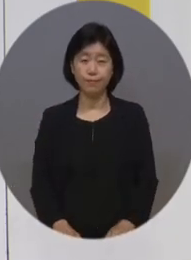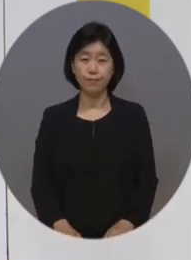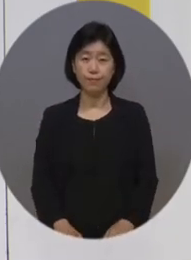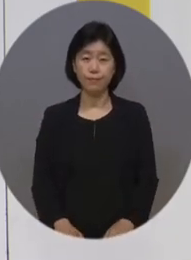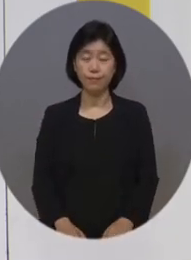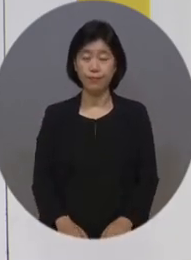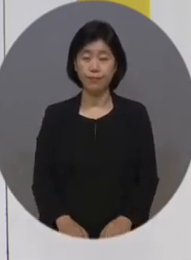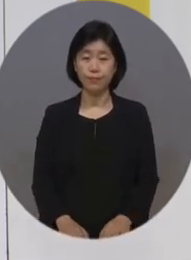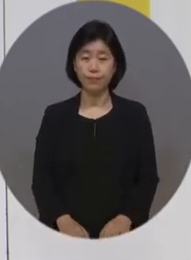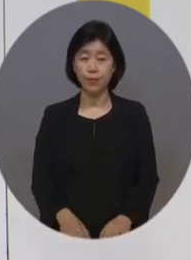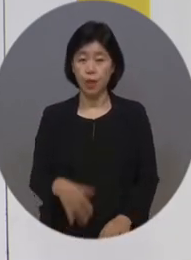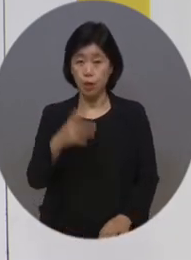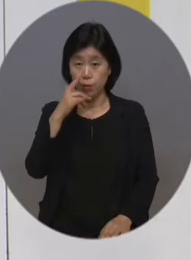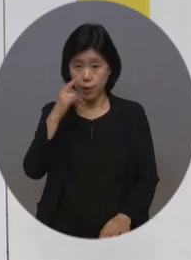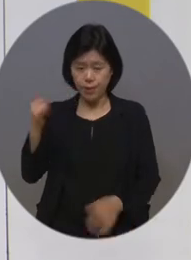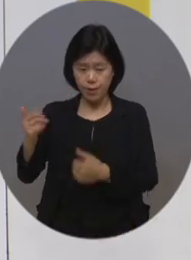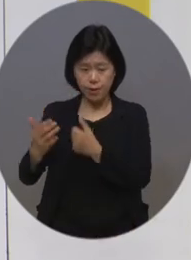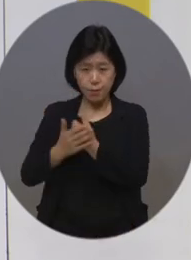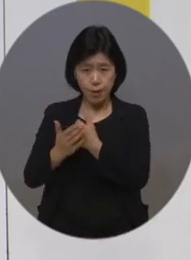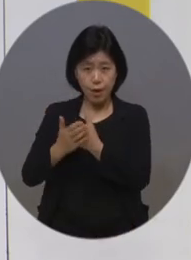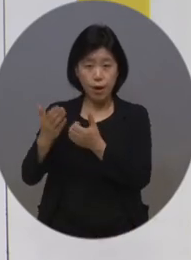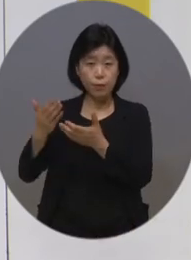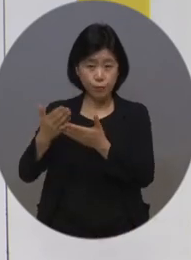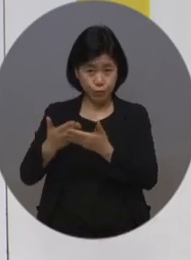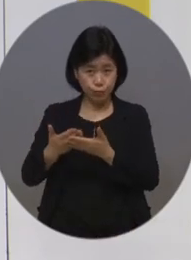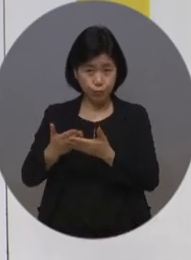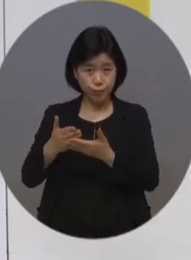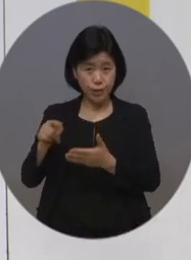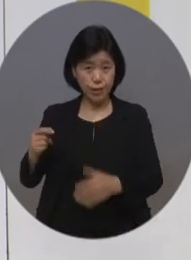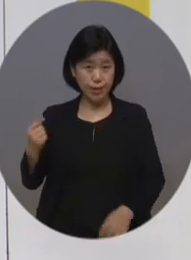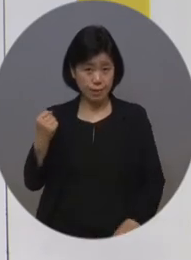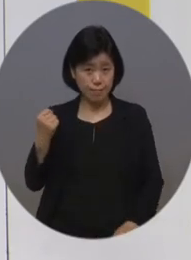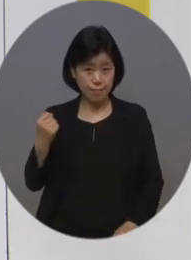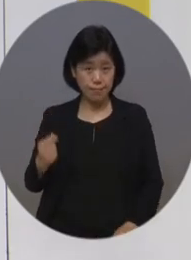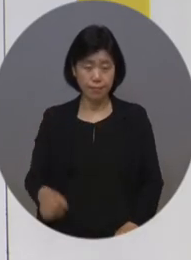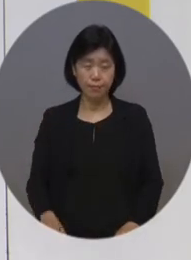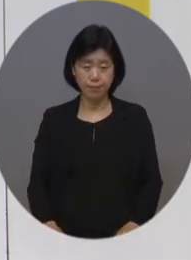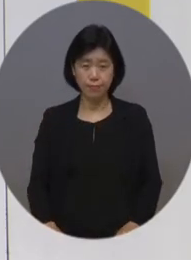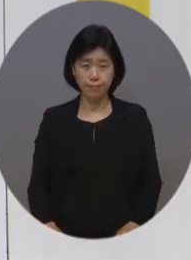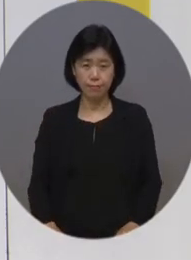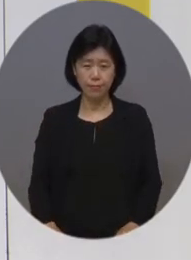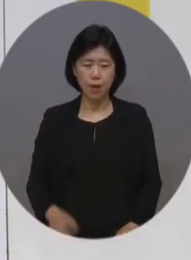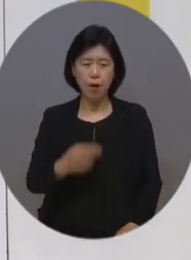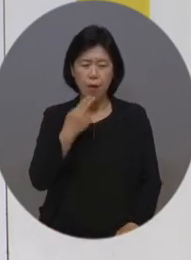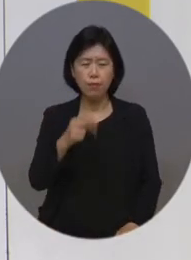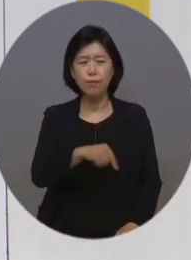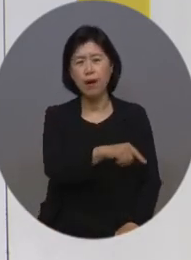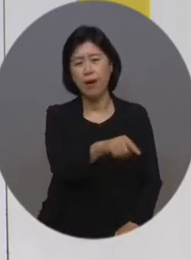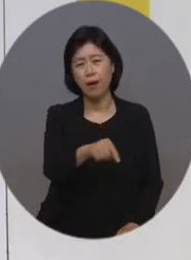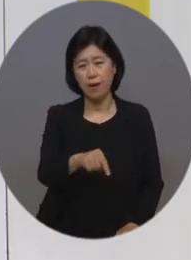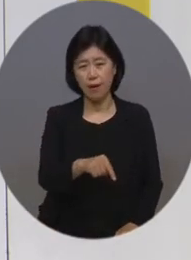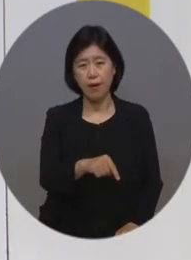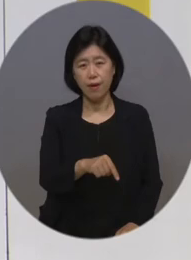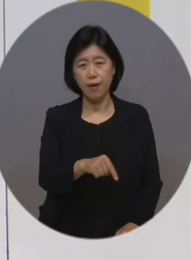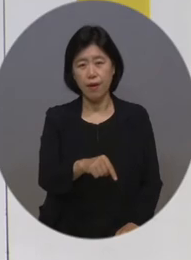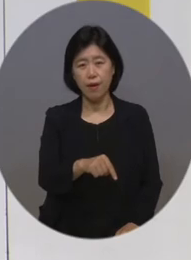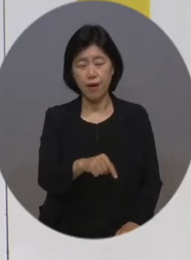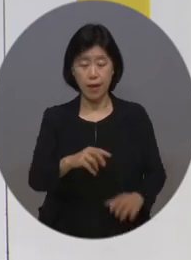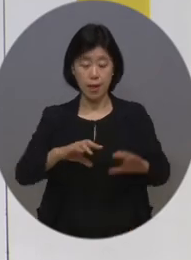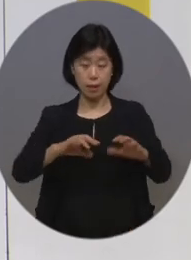빡빡 찬스 넘어 천수를 그렇게 에 또 누구처럼 뭐 쓰는 아이들에게 으 국가